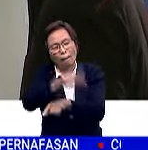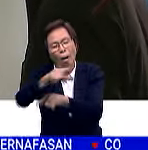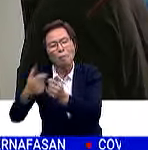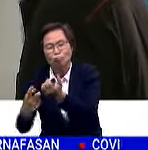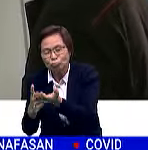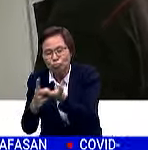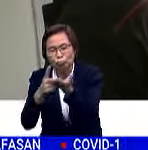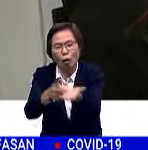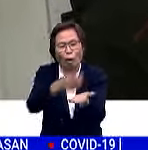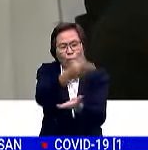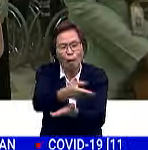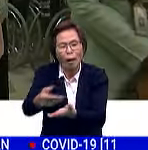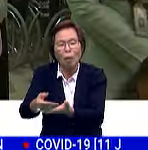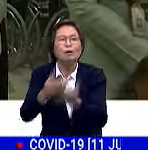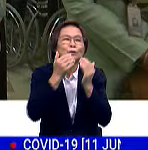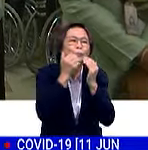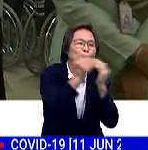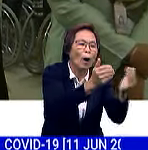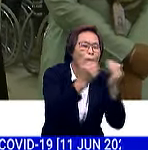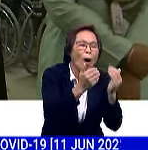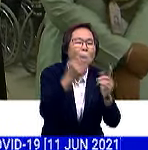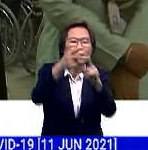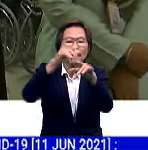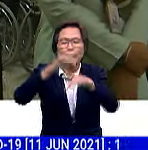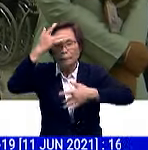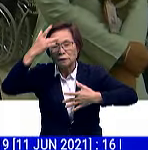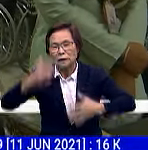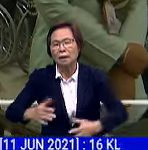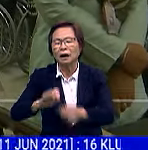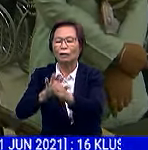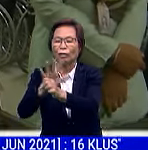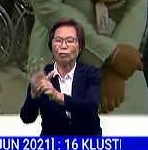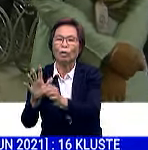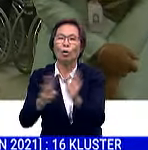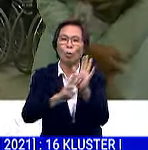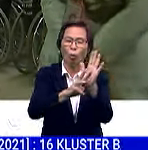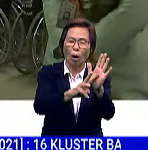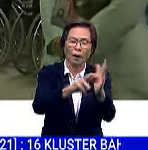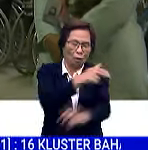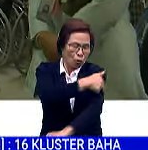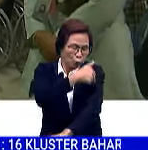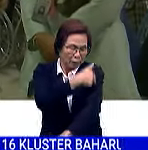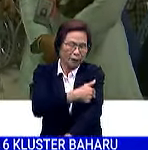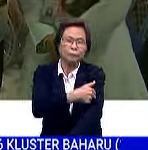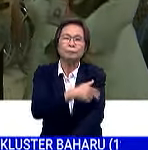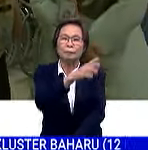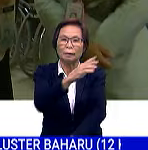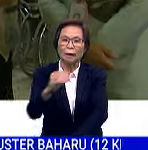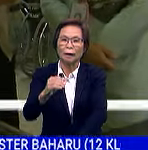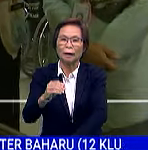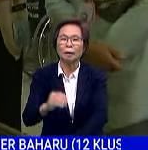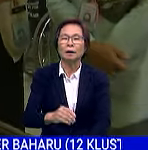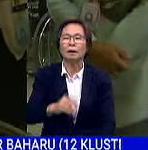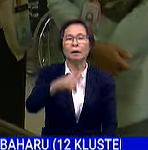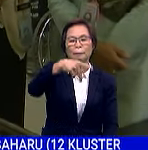menyumbangkan barangan keperluan kepada pesakit COVID-19. Saya dengan ini wakil daripada pihak hospital dan juga pihak PKRC yang